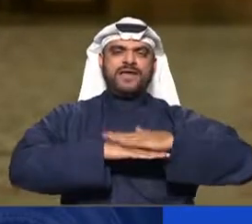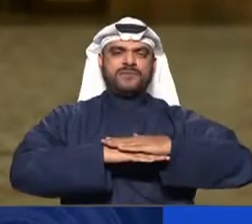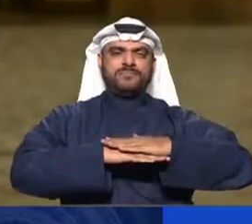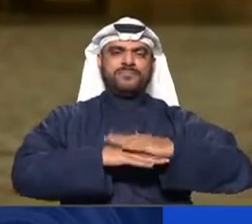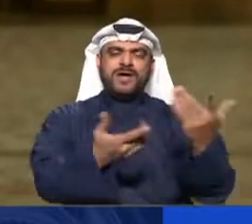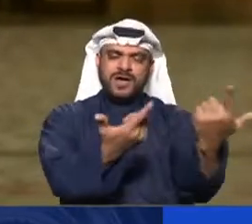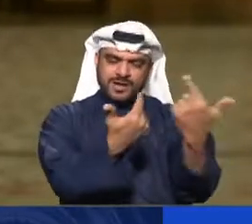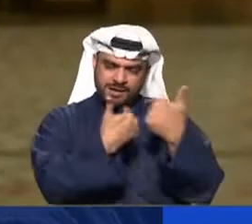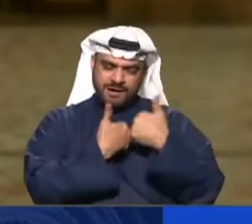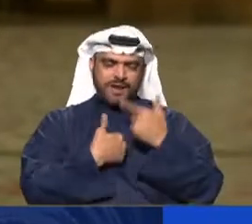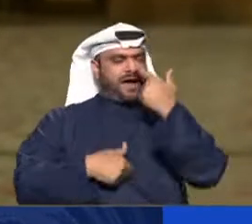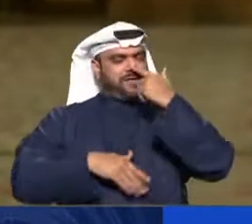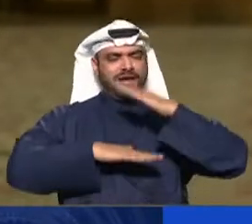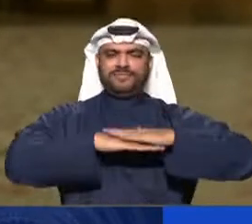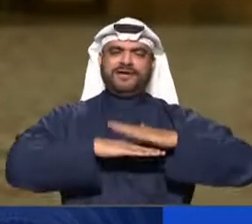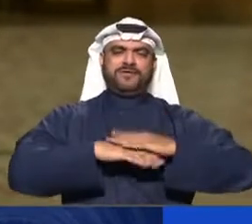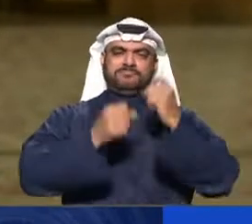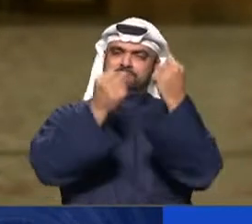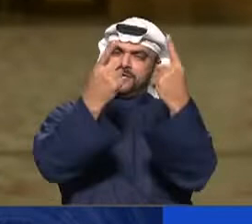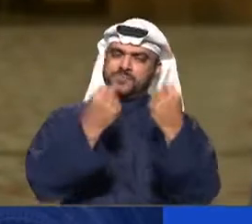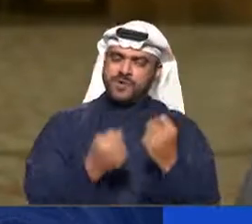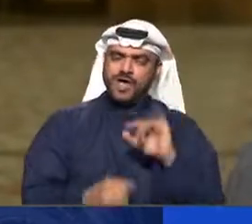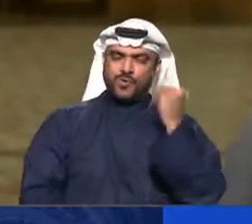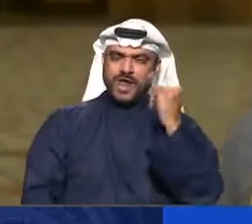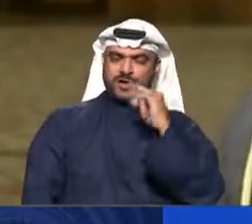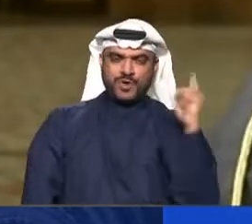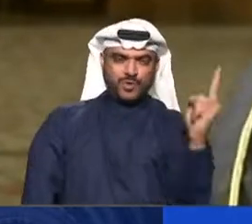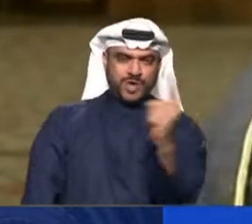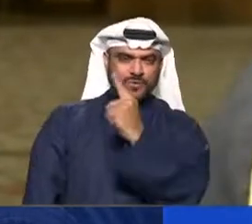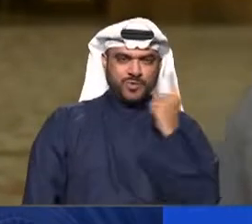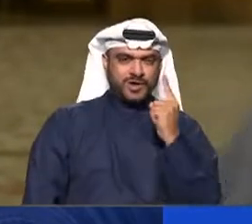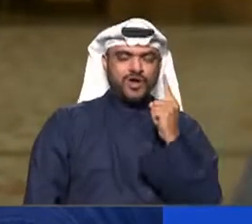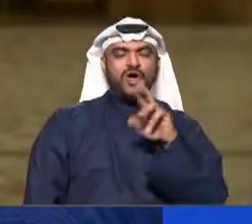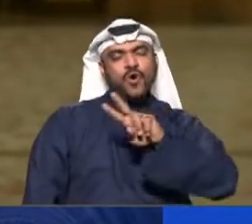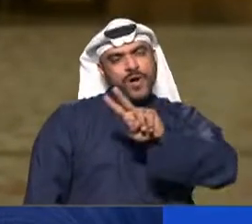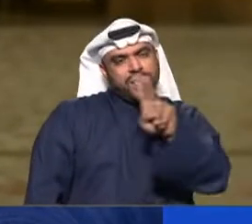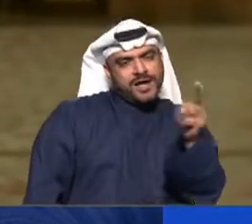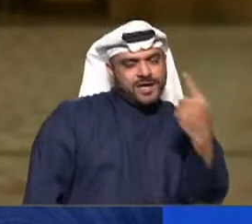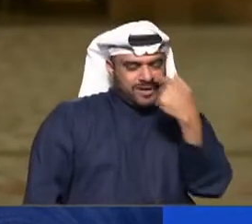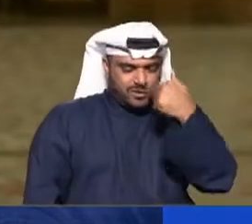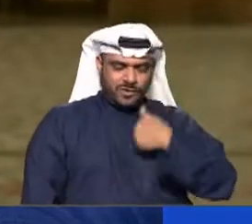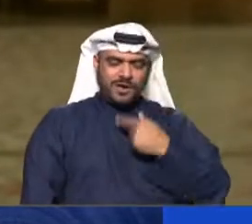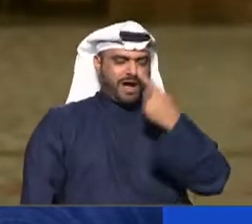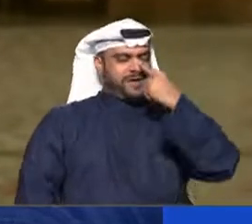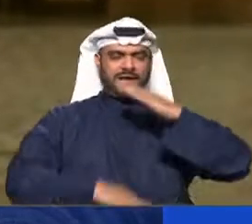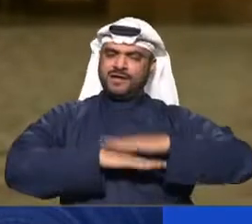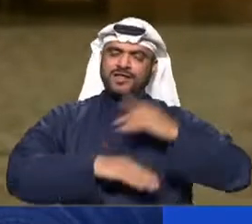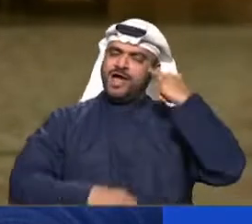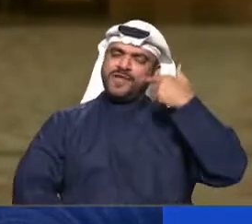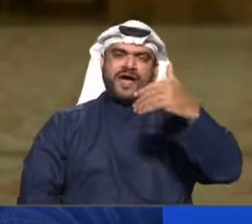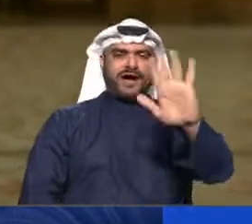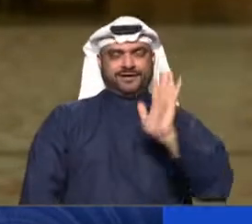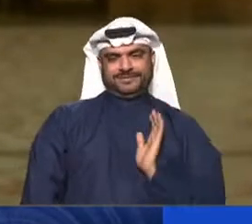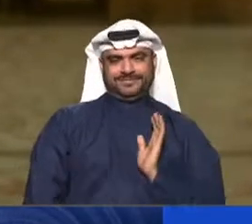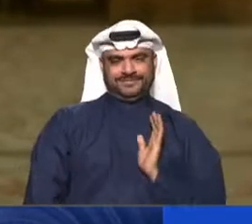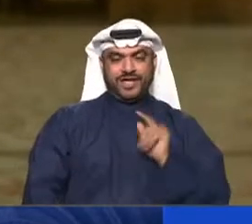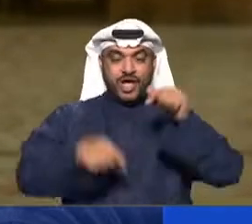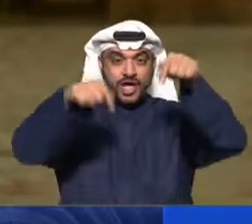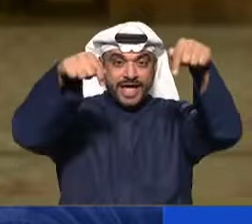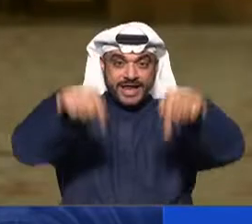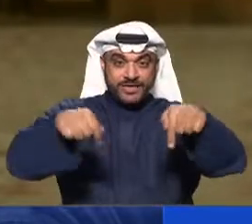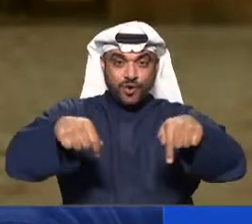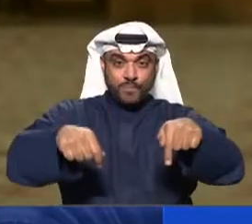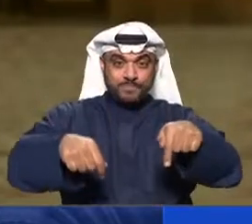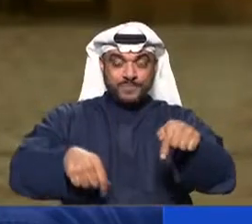الأطراف المحلية والدولية والعربية التي كانت لها وجهة نظر أخرى، وهذا حقهم. لكن اليوم أود